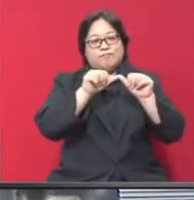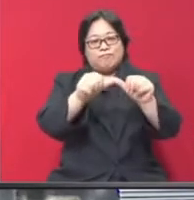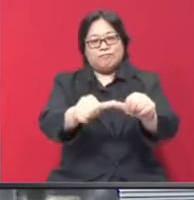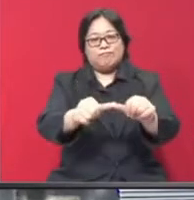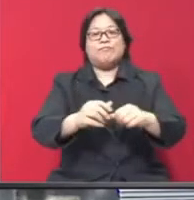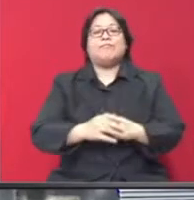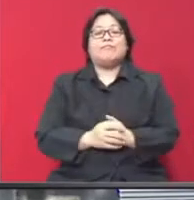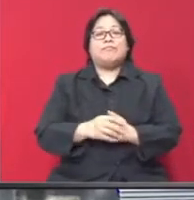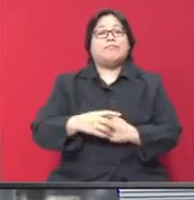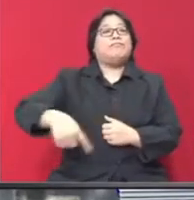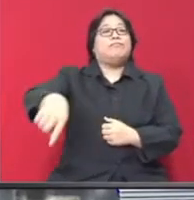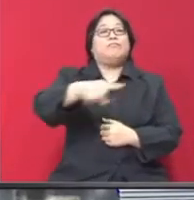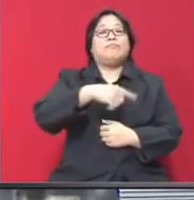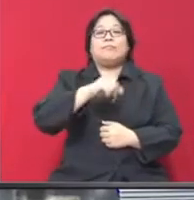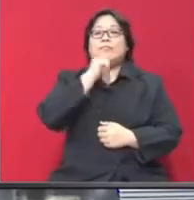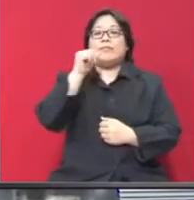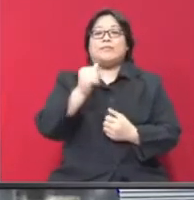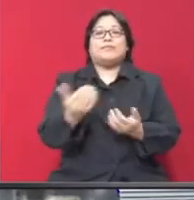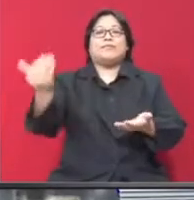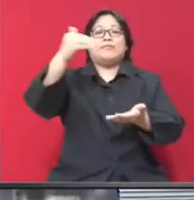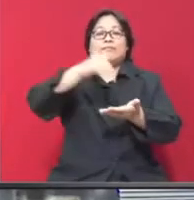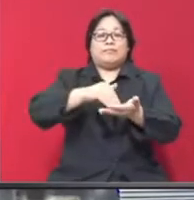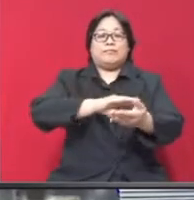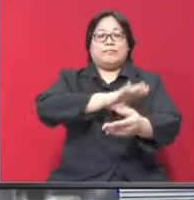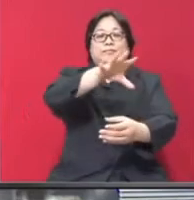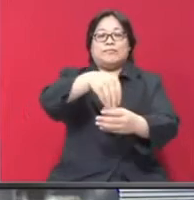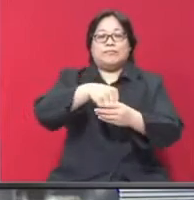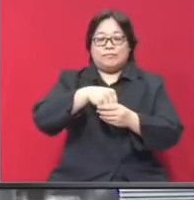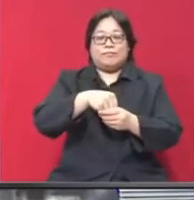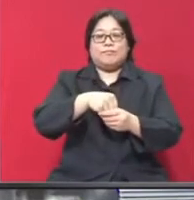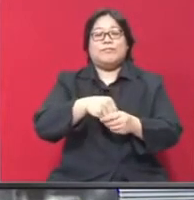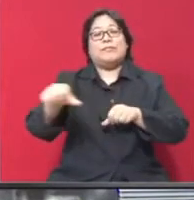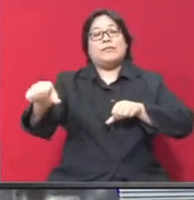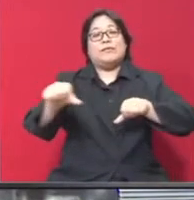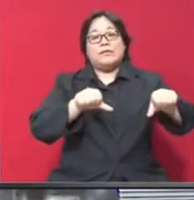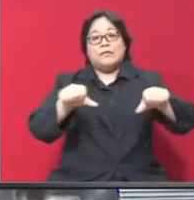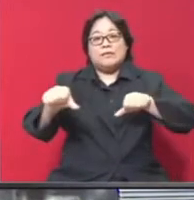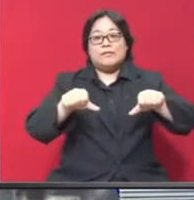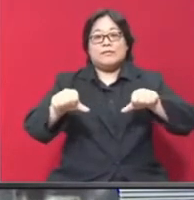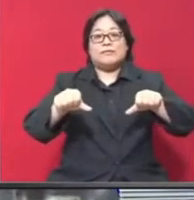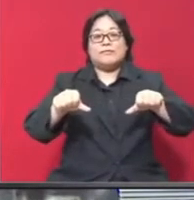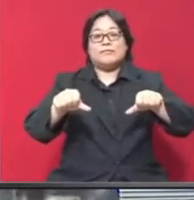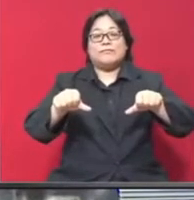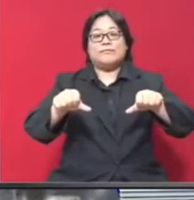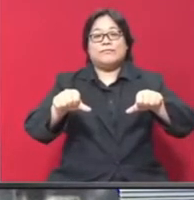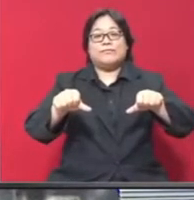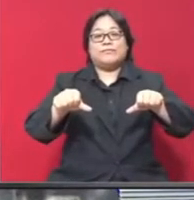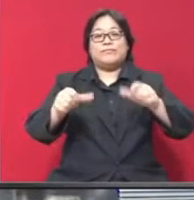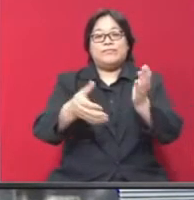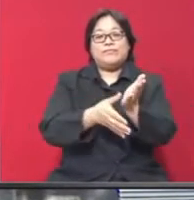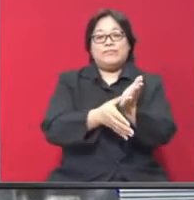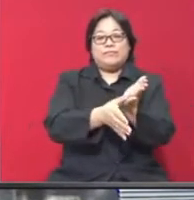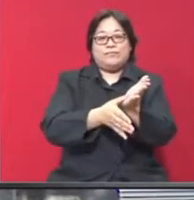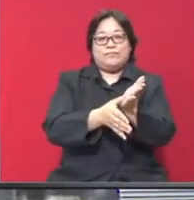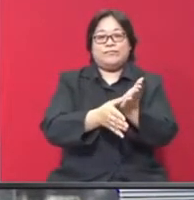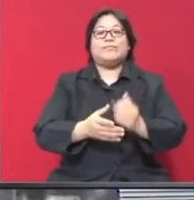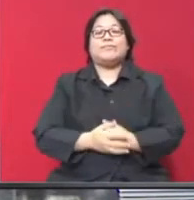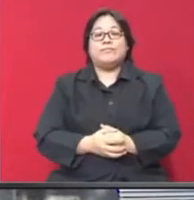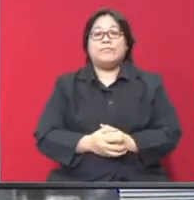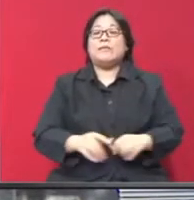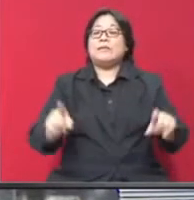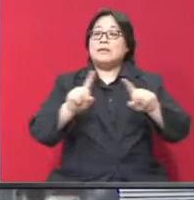dijalankan supaya mereka ini tidak lagi terlibat dengan nah kegiatan penagihan dadah